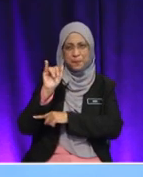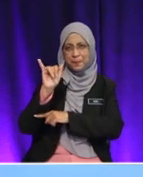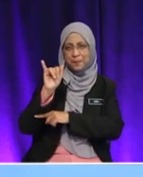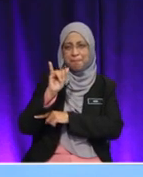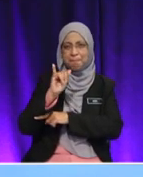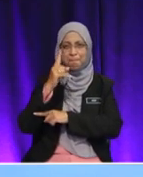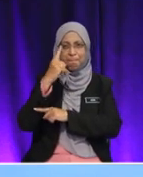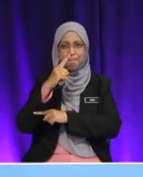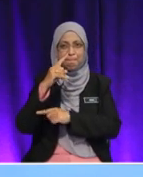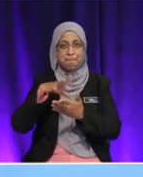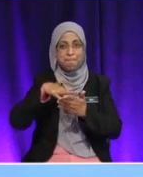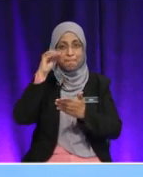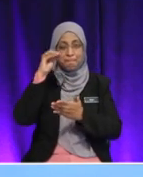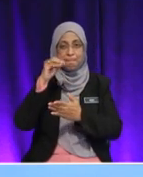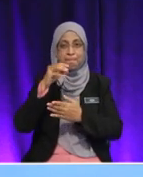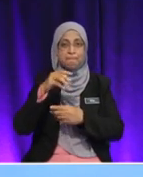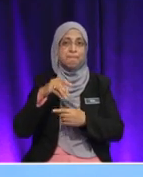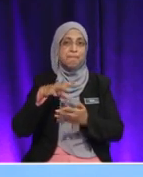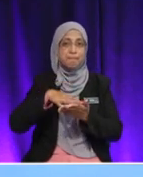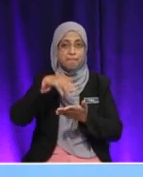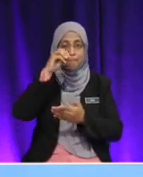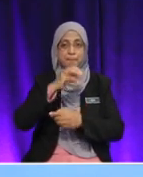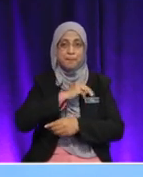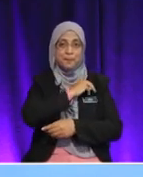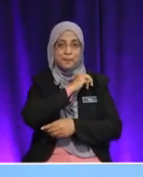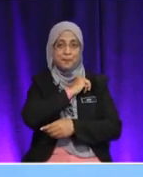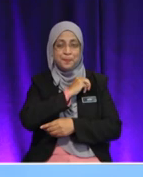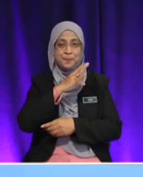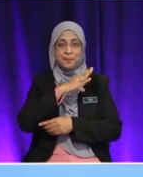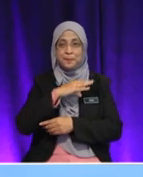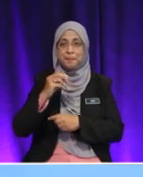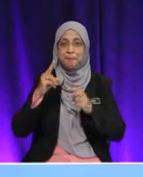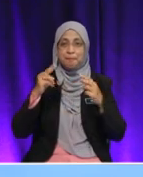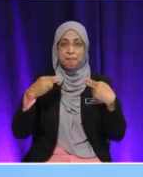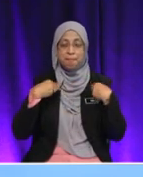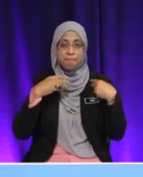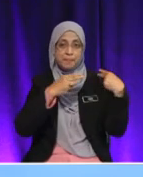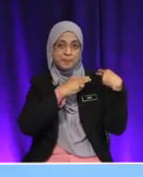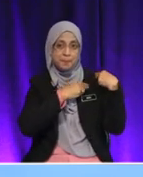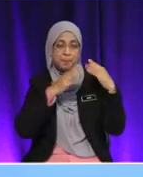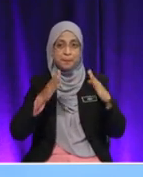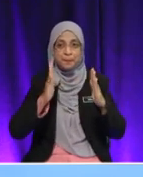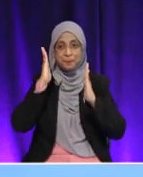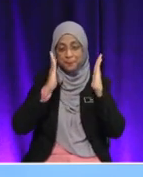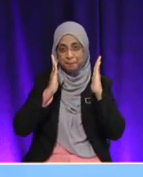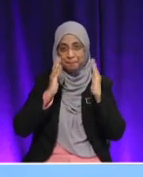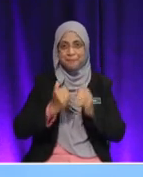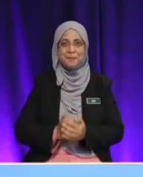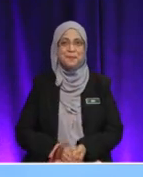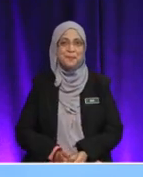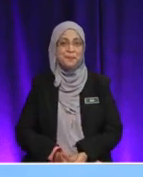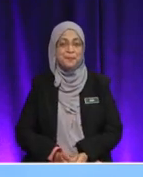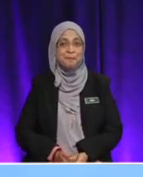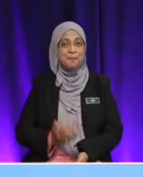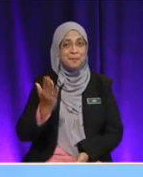pendidikan moral yaitu hak dan tanggung jawab warga negara sebelum kita masuk ke kelas untuk mempelajari mata pelajaran pada hari ini